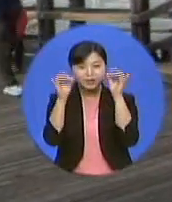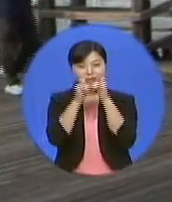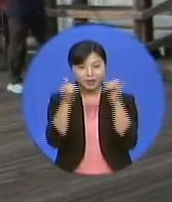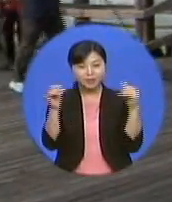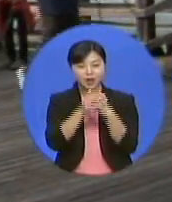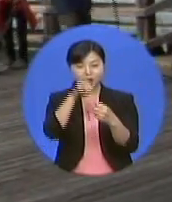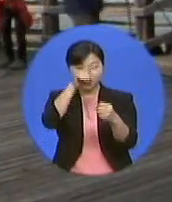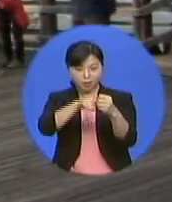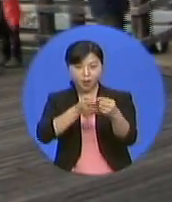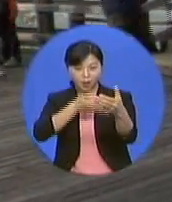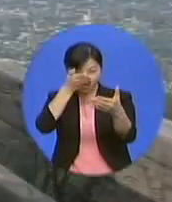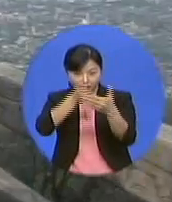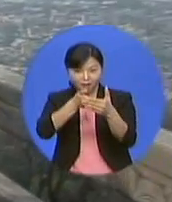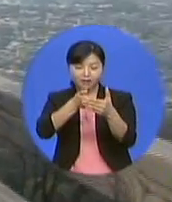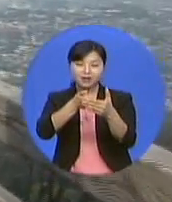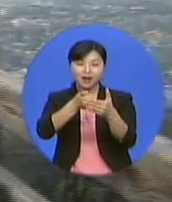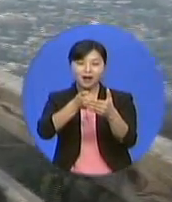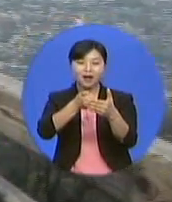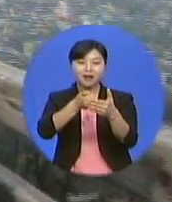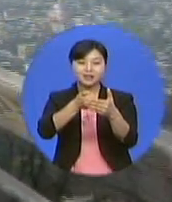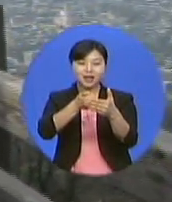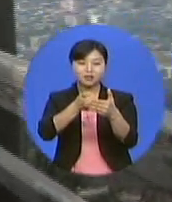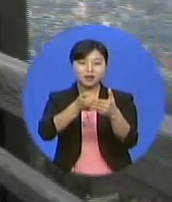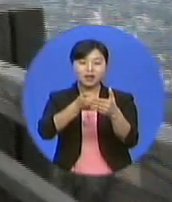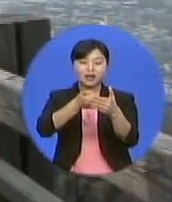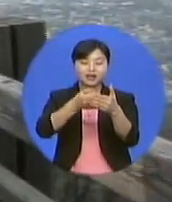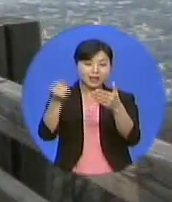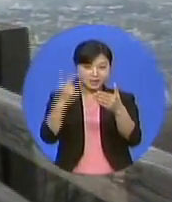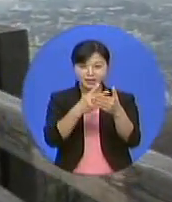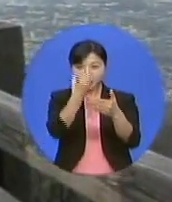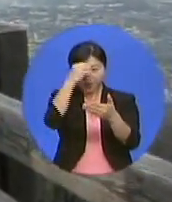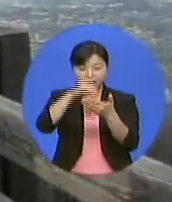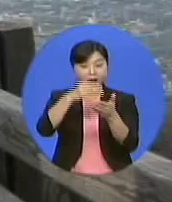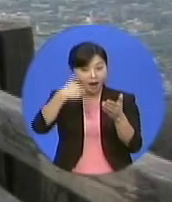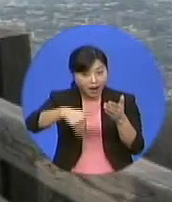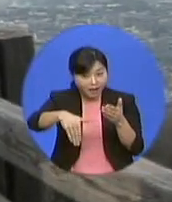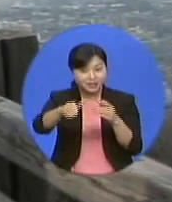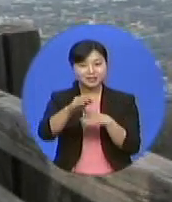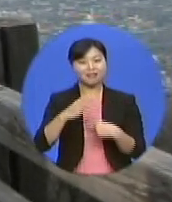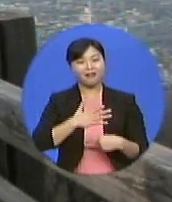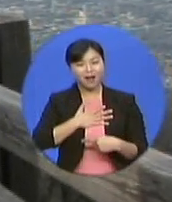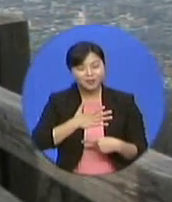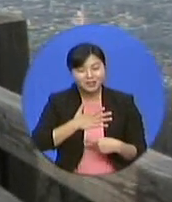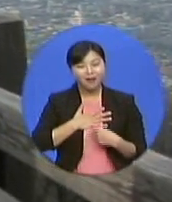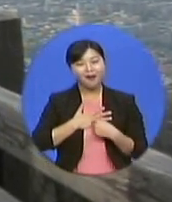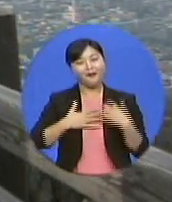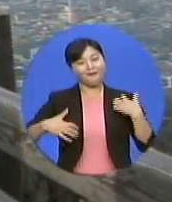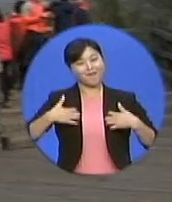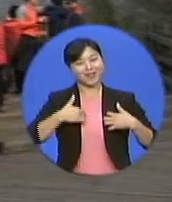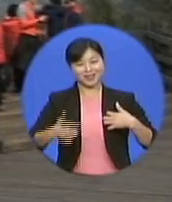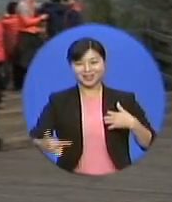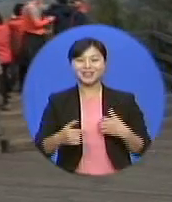목표 지점을 정복하고 내려가는 길의 상쾌함은 말로 다할 수 없을 정도다.